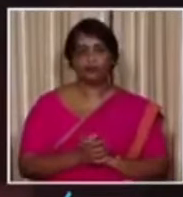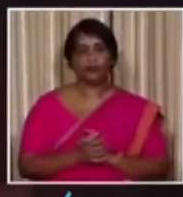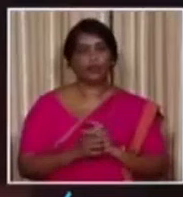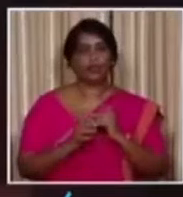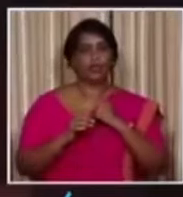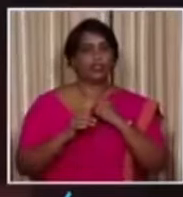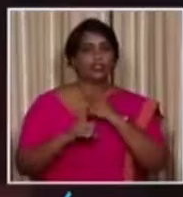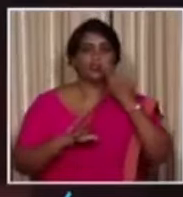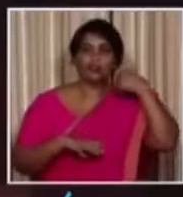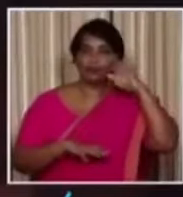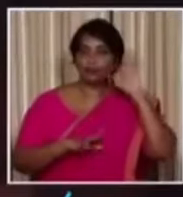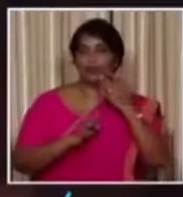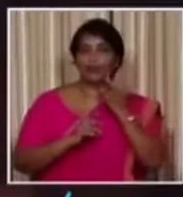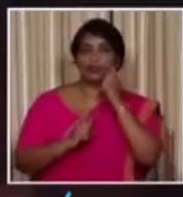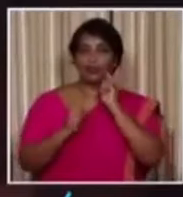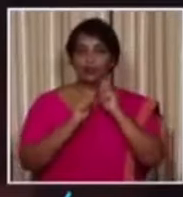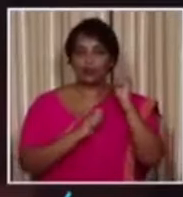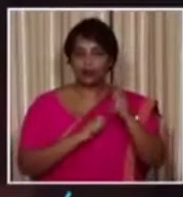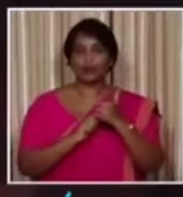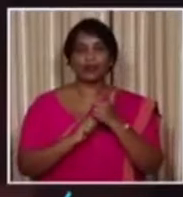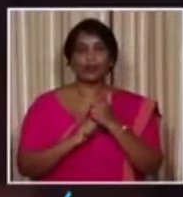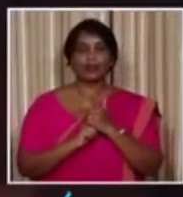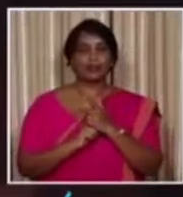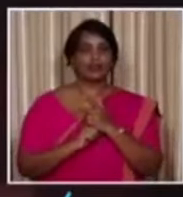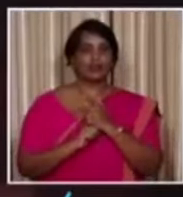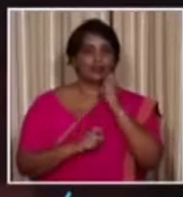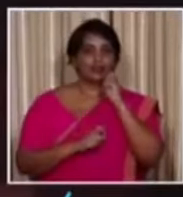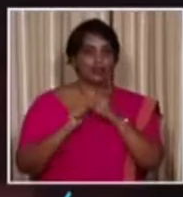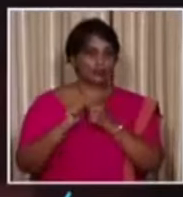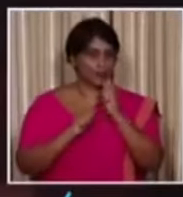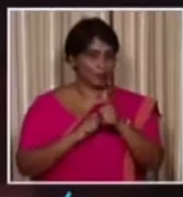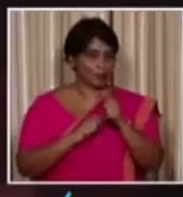ජනසවිය වැඩසටහන තුලින් අපි දැක්කා